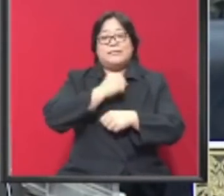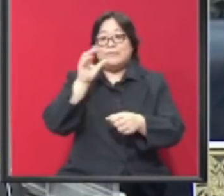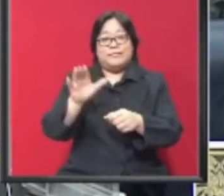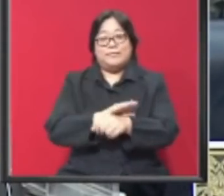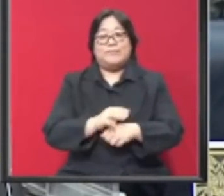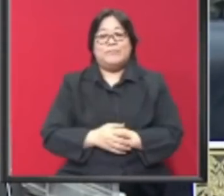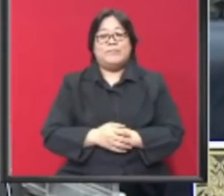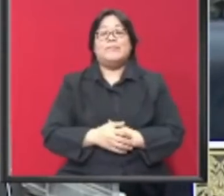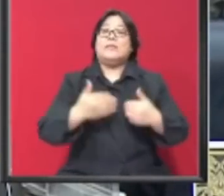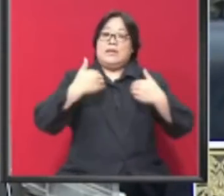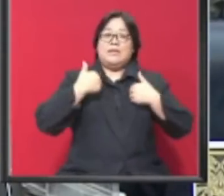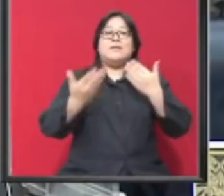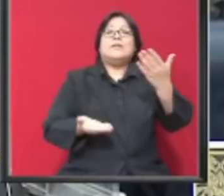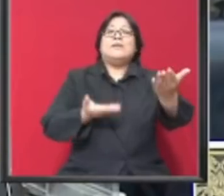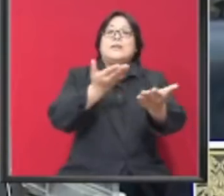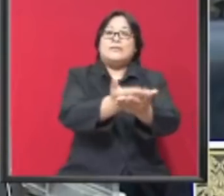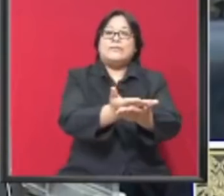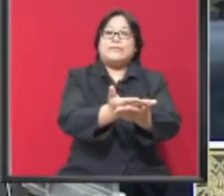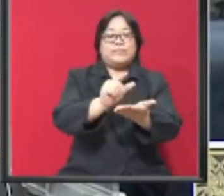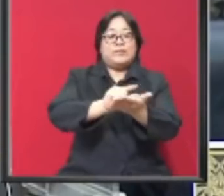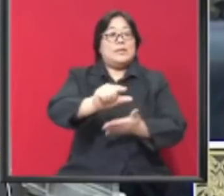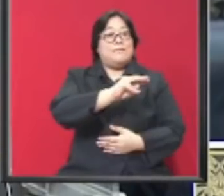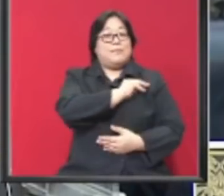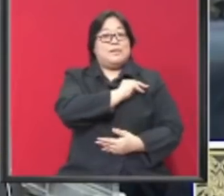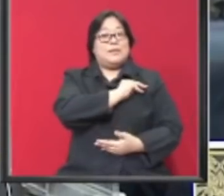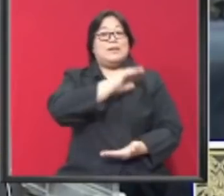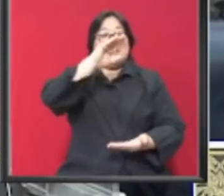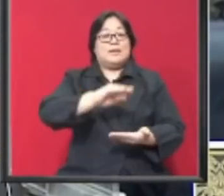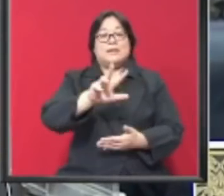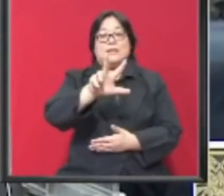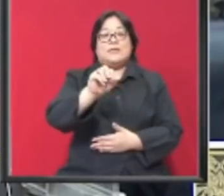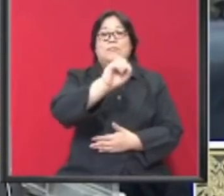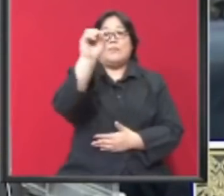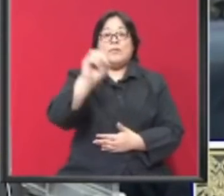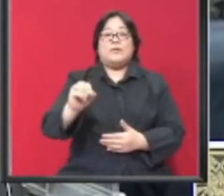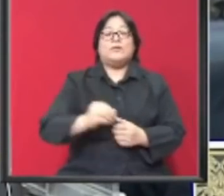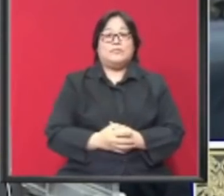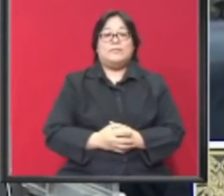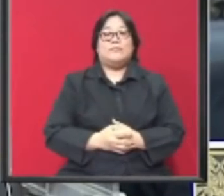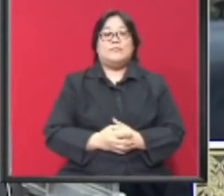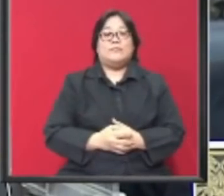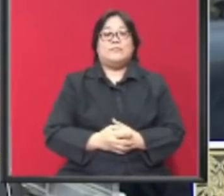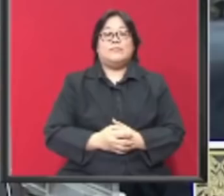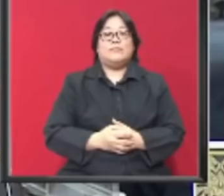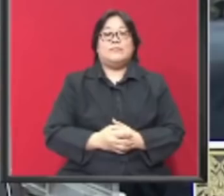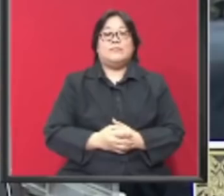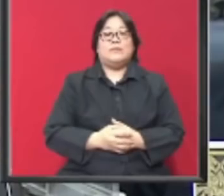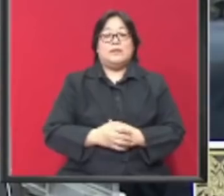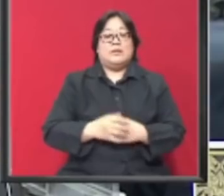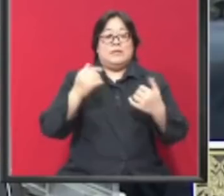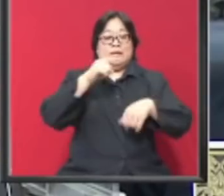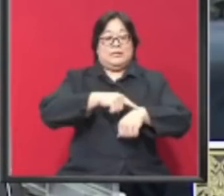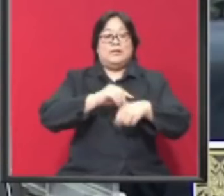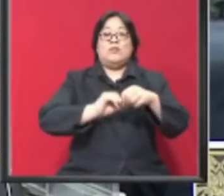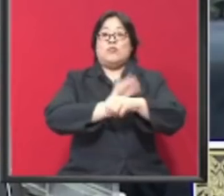ada cadangan supaya gaji menteri dikurang 30 ratus dalam zaman